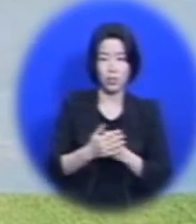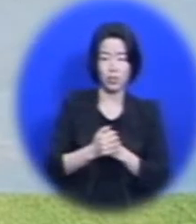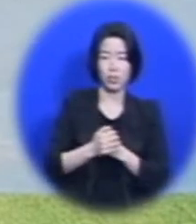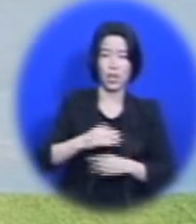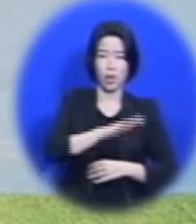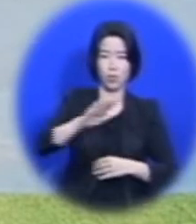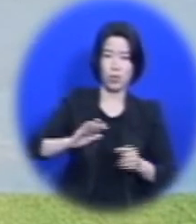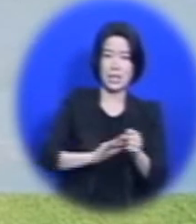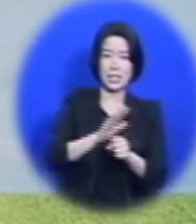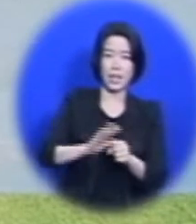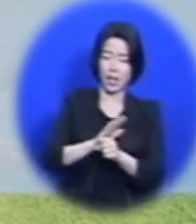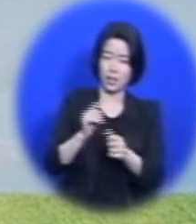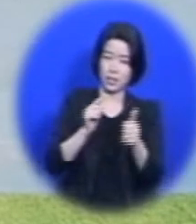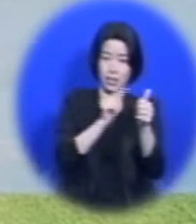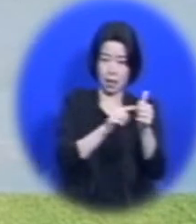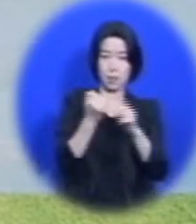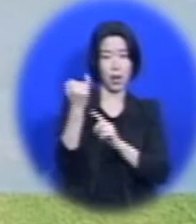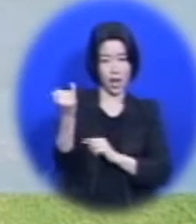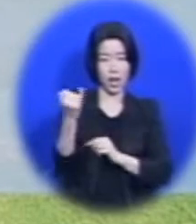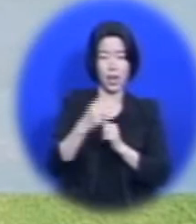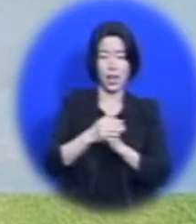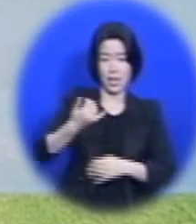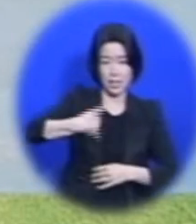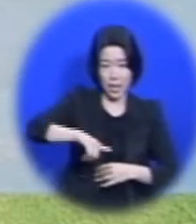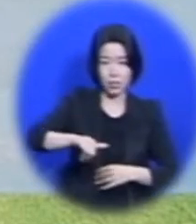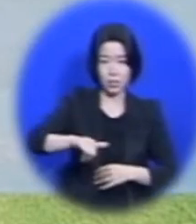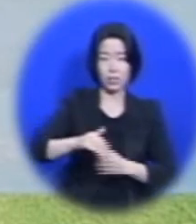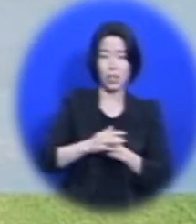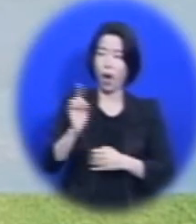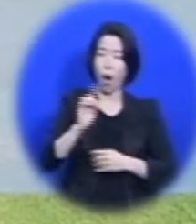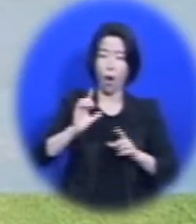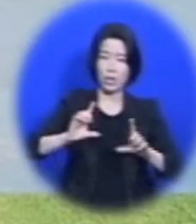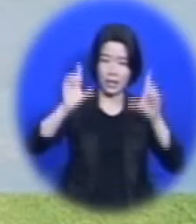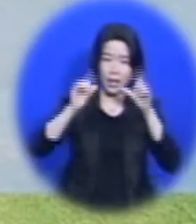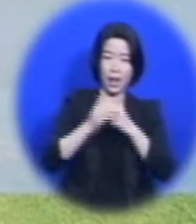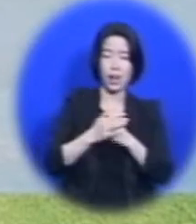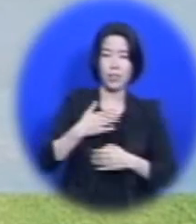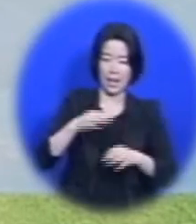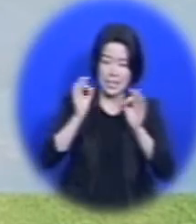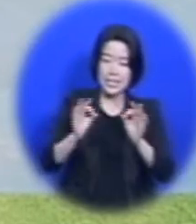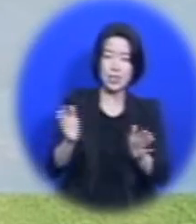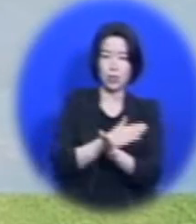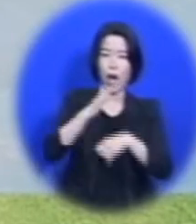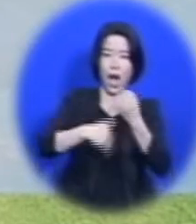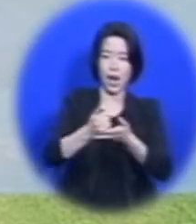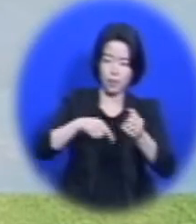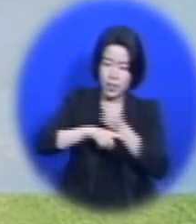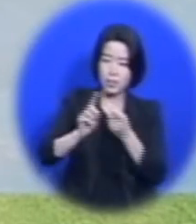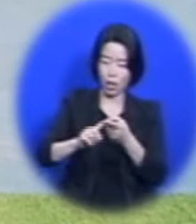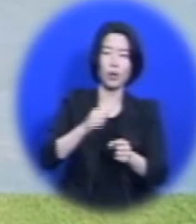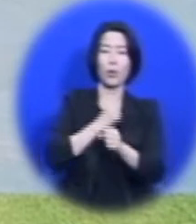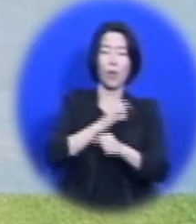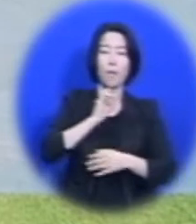우리 사랑하는 남편이나 아내나 또는 자녀들이 어느 날 내가 이제부터는 하나님의 뜻대로만